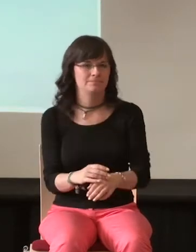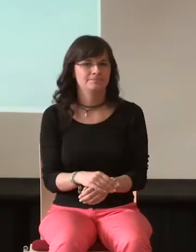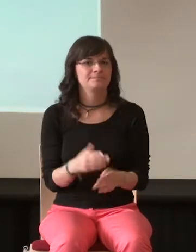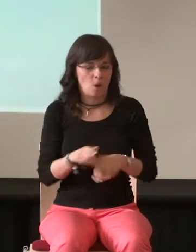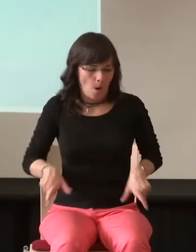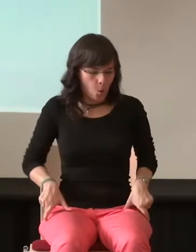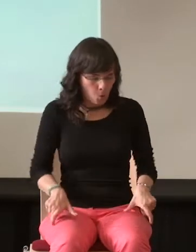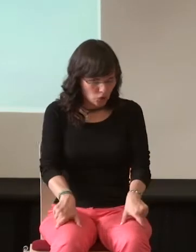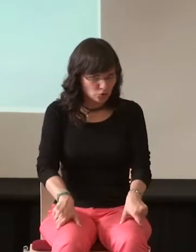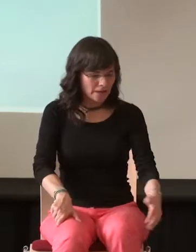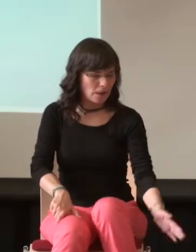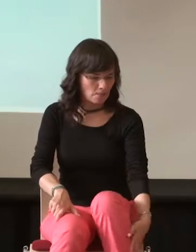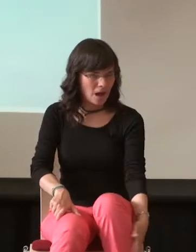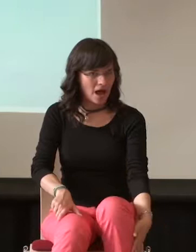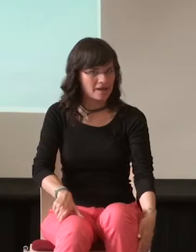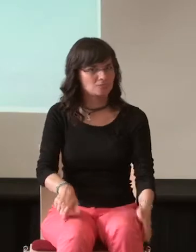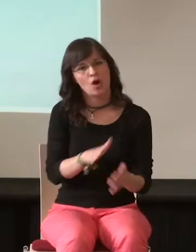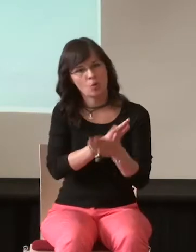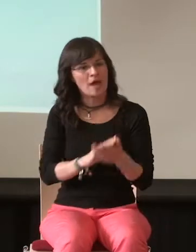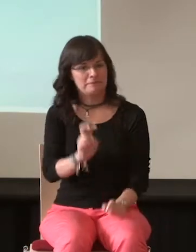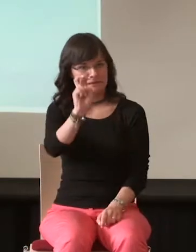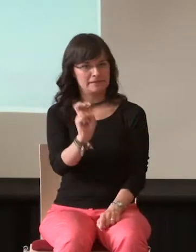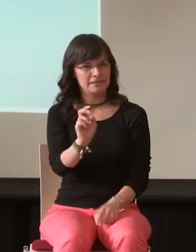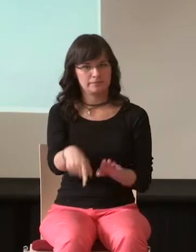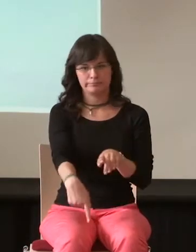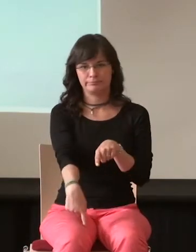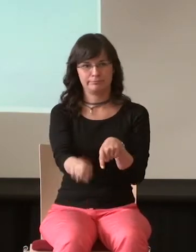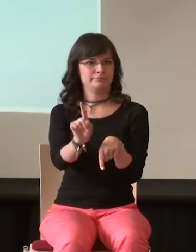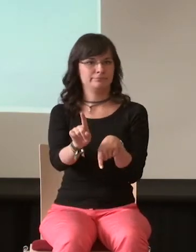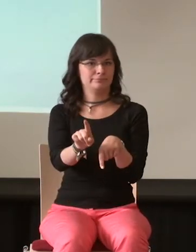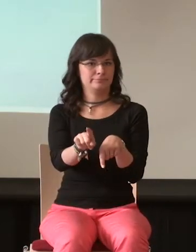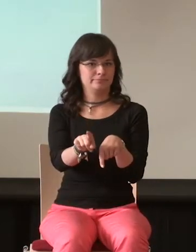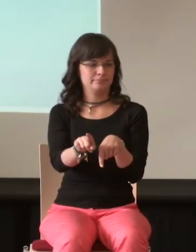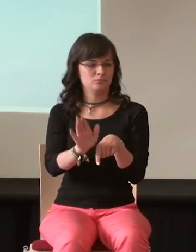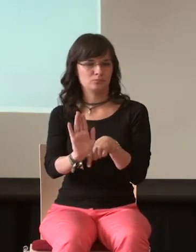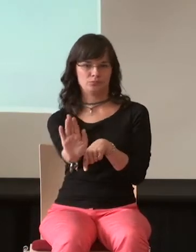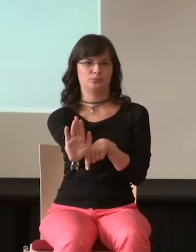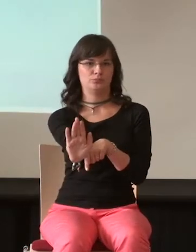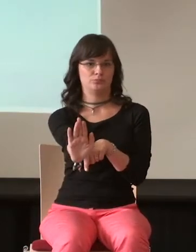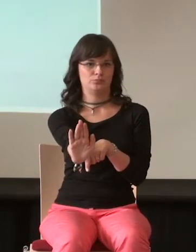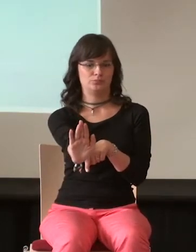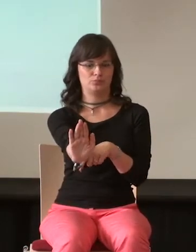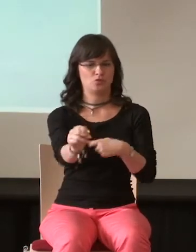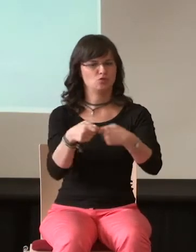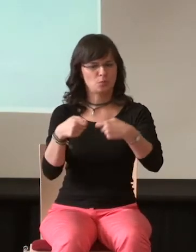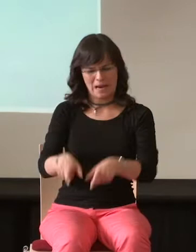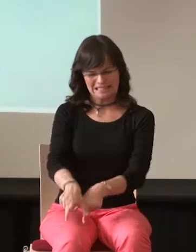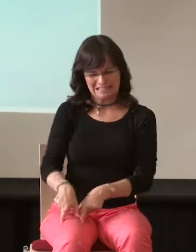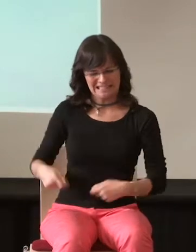Oberschenkelmuskulatur, ganz einfach auch im Sitzen nachzuvollziehen, Sie strecken das Bein durch, spannen diesen